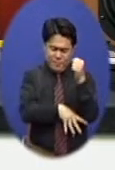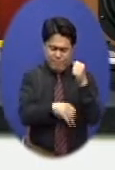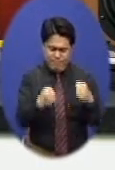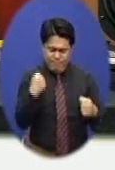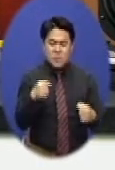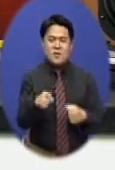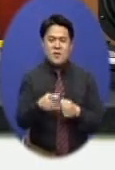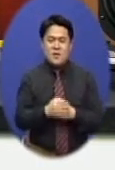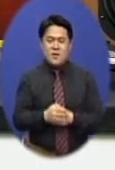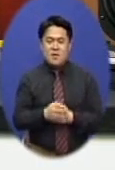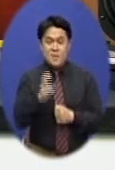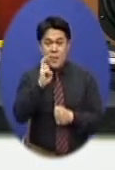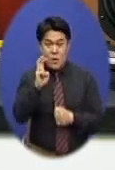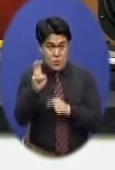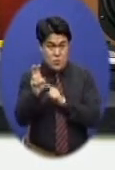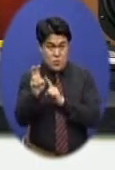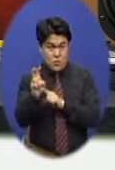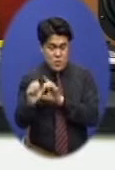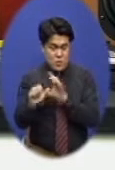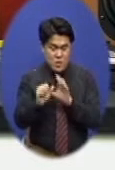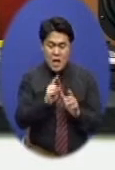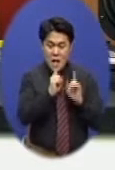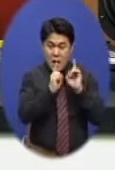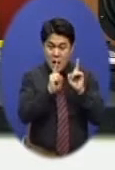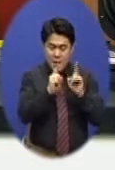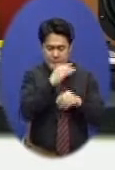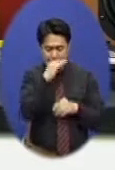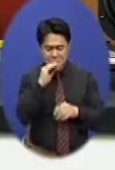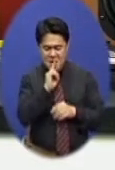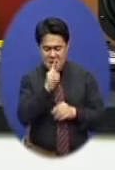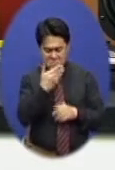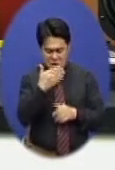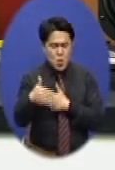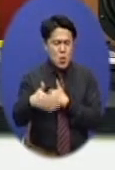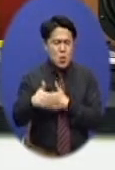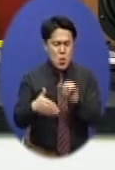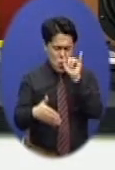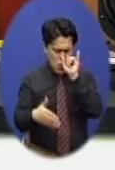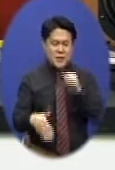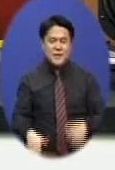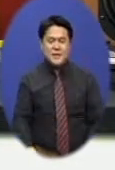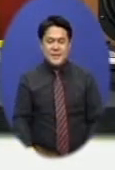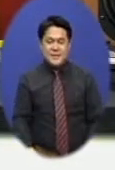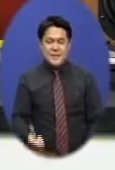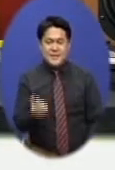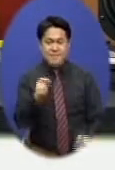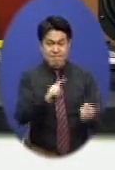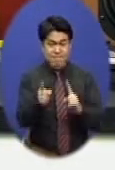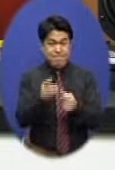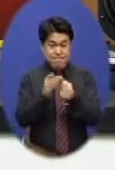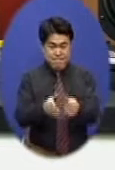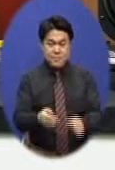그만큼 언어에 교정되는 게 너무너무 좋다고 그랬습니다. 어머니 하여튼 빨리 캐 부탁드리고요. 네. 과연 자,